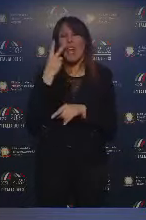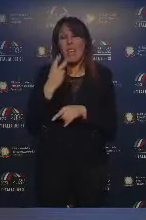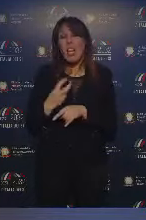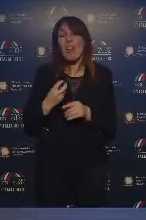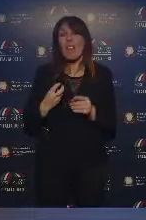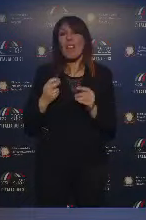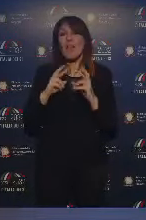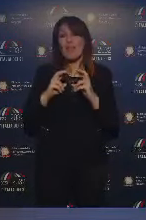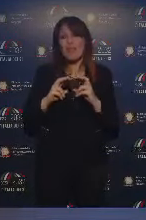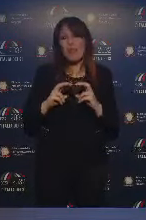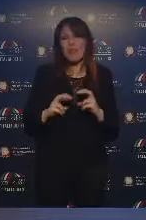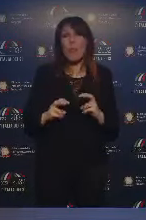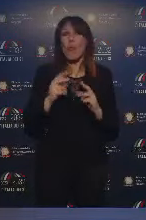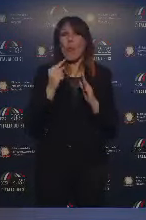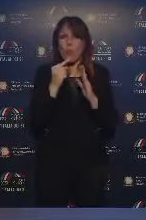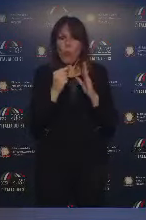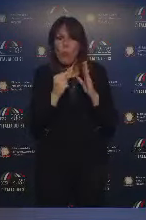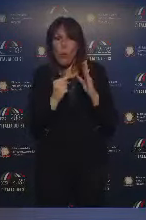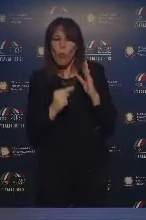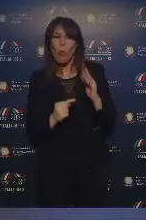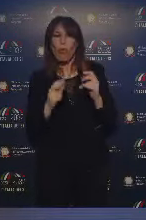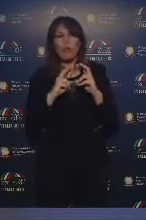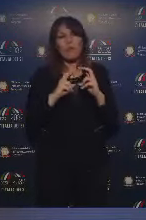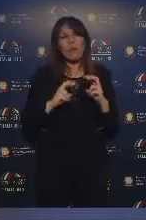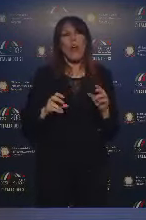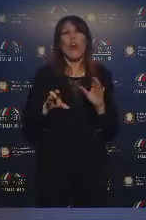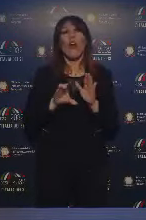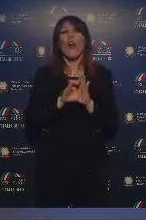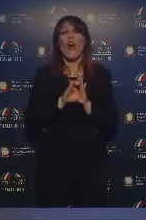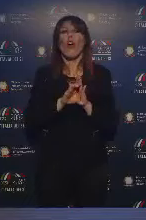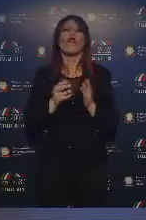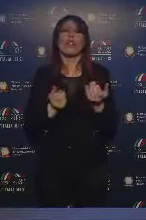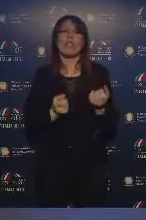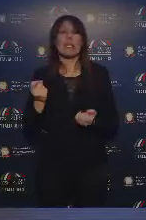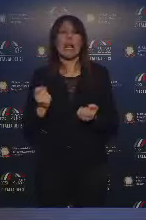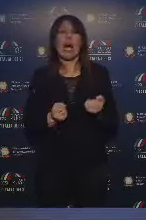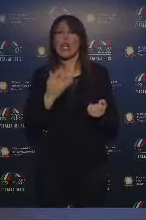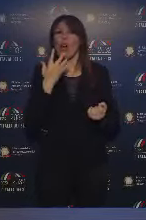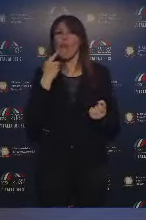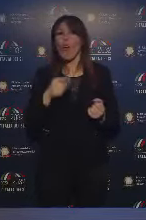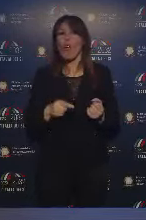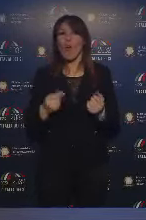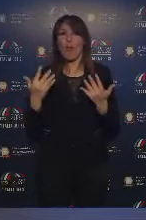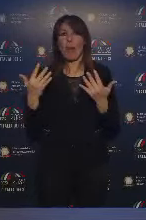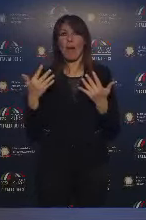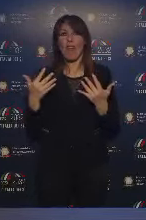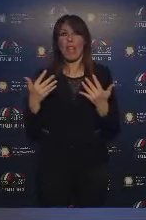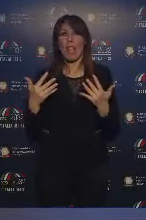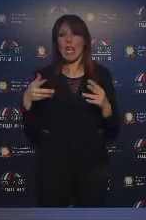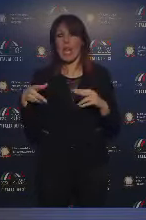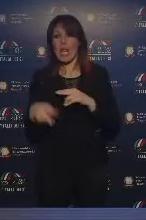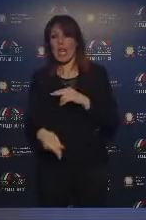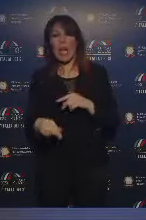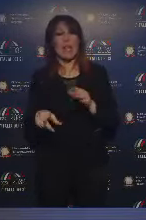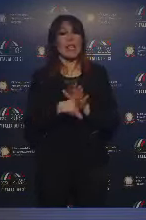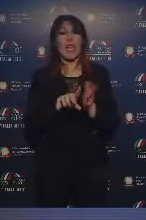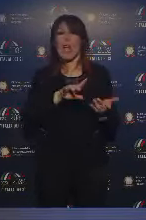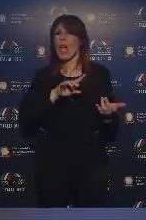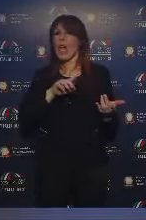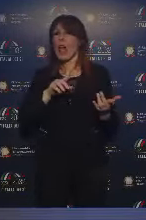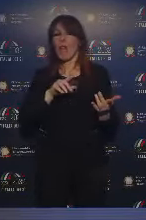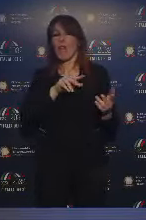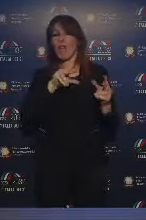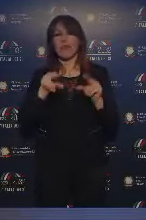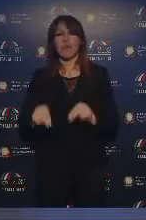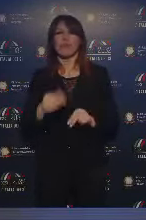analizzando ovviamente uno per il nuovo codice della strada conto che diventi norma entro la Primavera non la faccio lunga